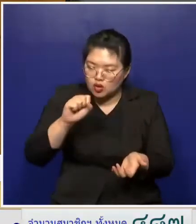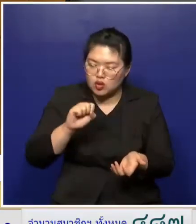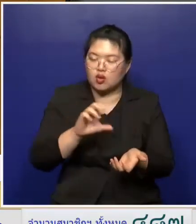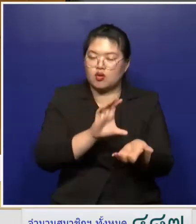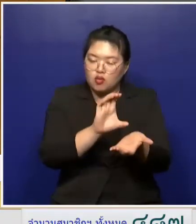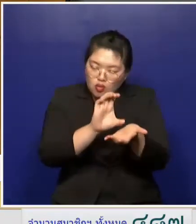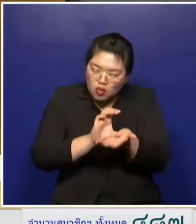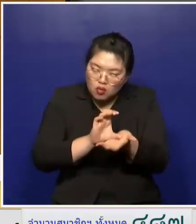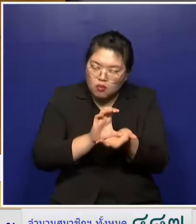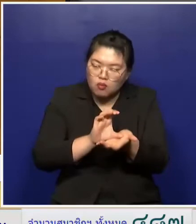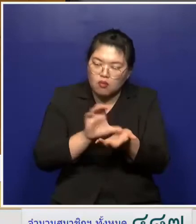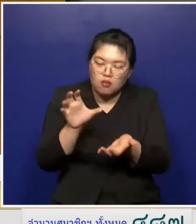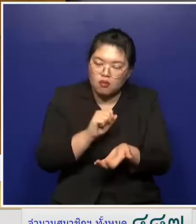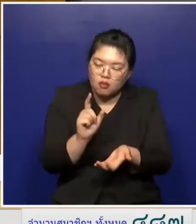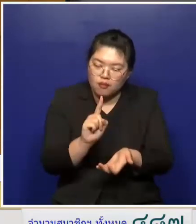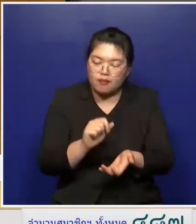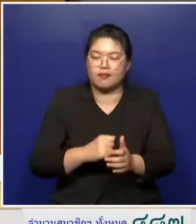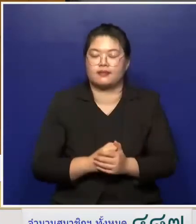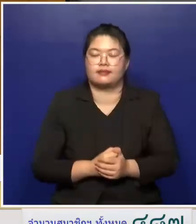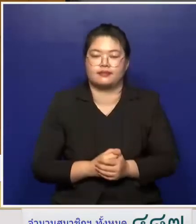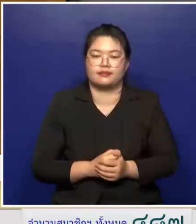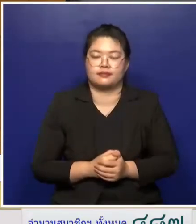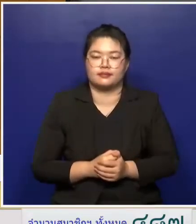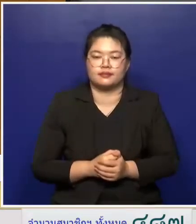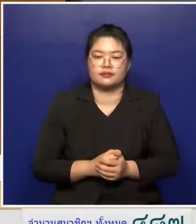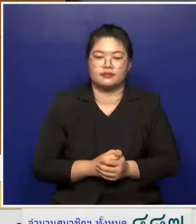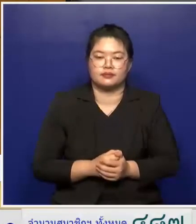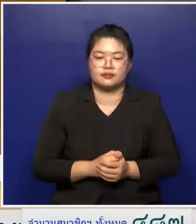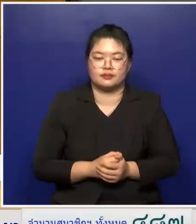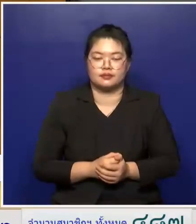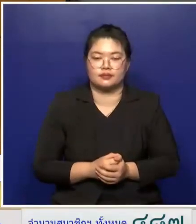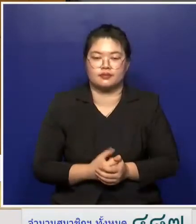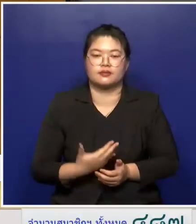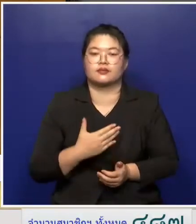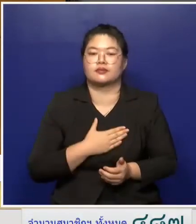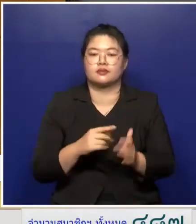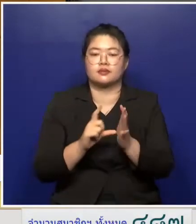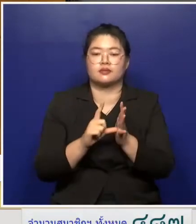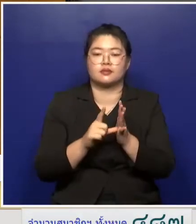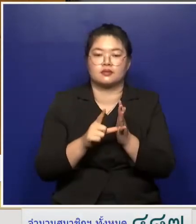ผมขอเรีนอยางนี้ เนองจาก ในส่นผมเอง torso ๆ